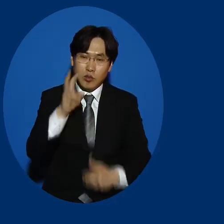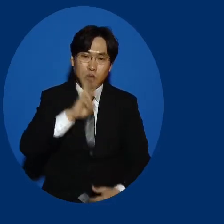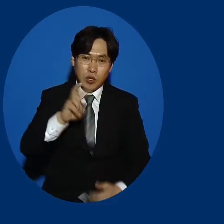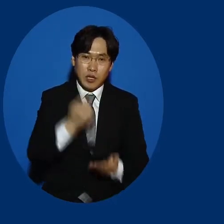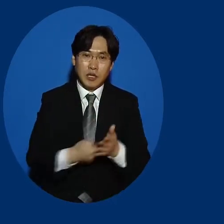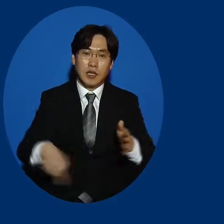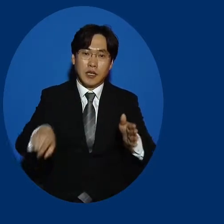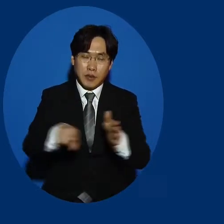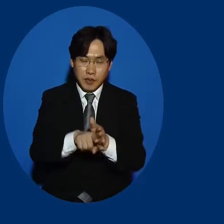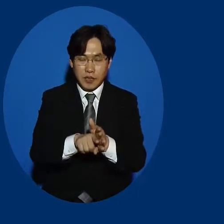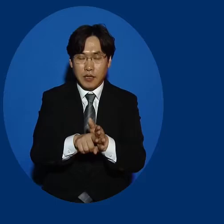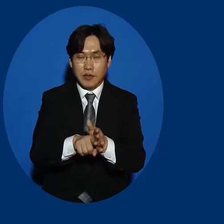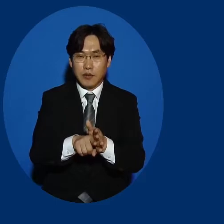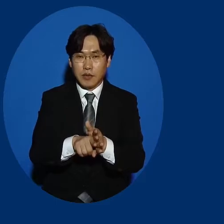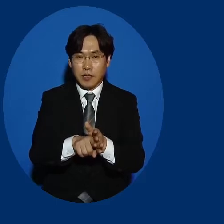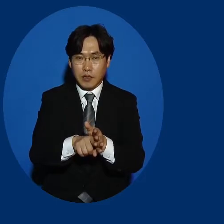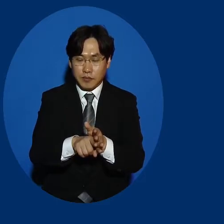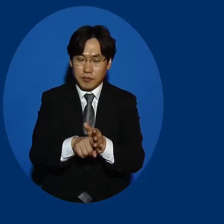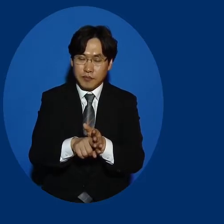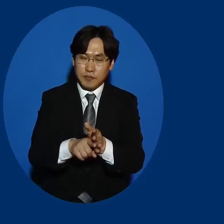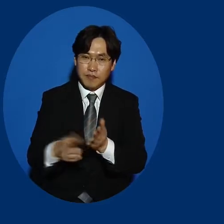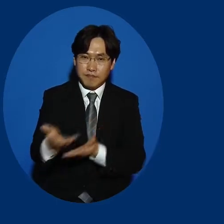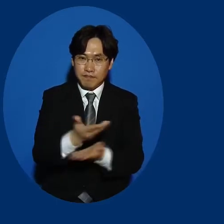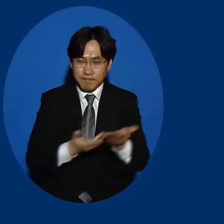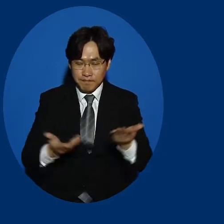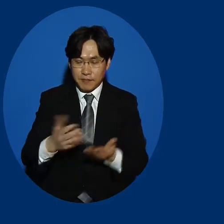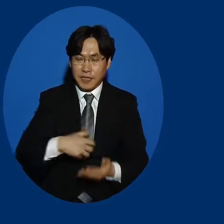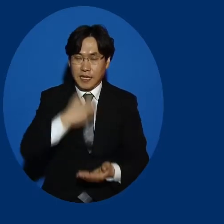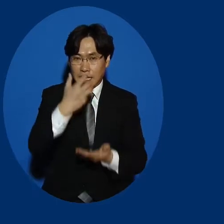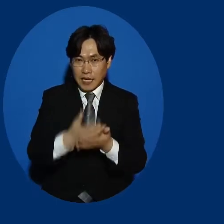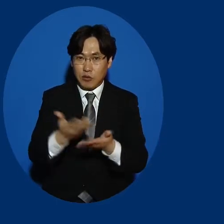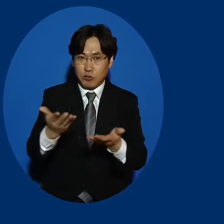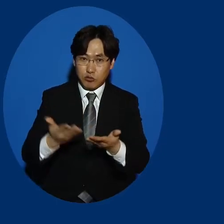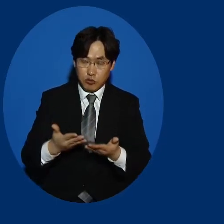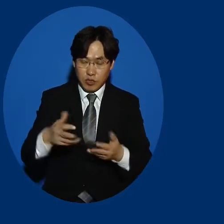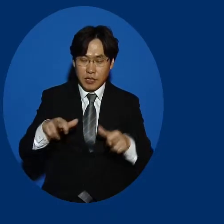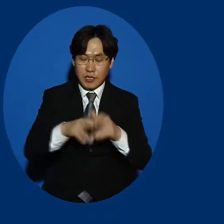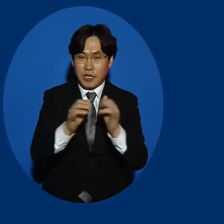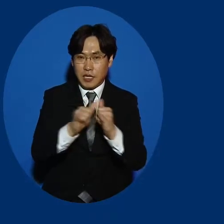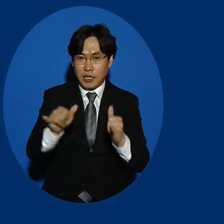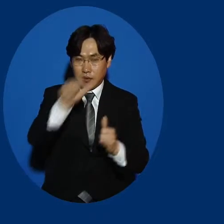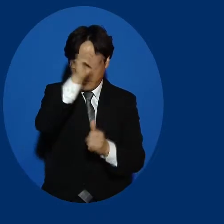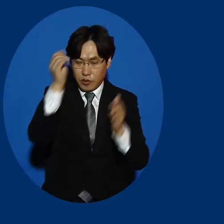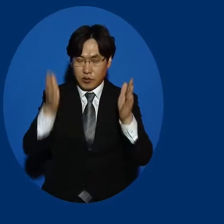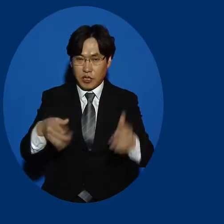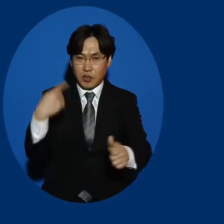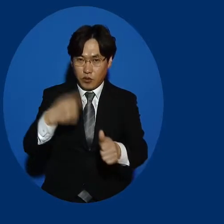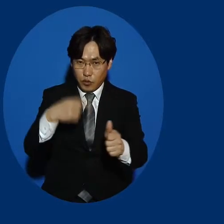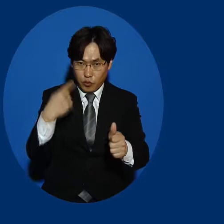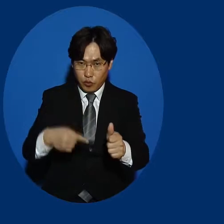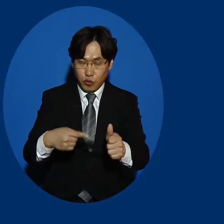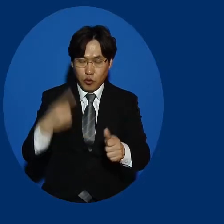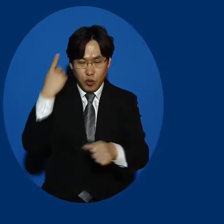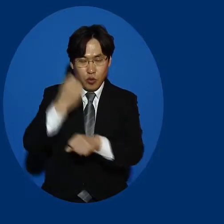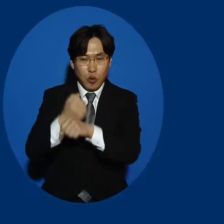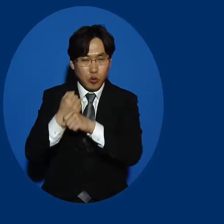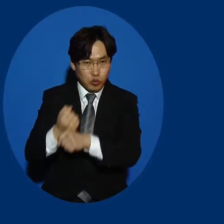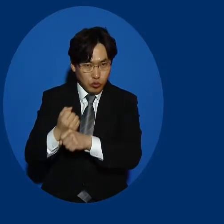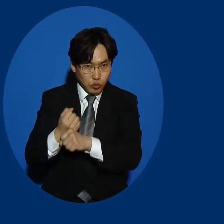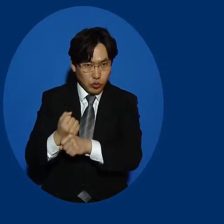그런 뭉클함을 선물해 주신 장애인 평생교육에 대한 한국장애인